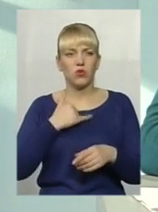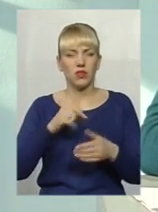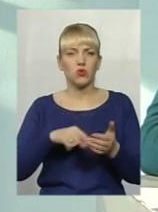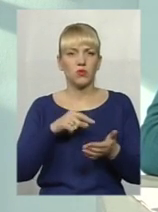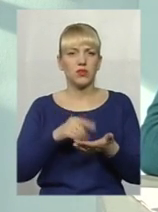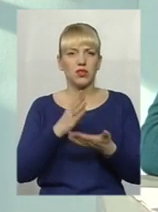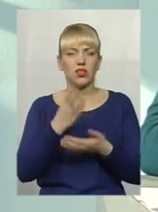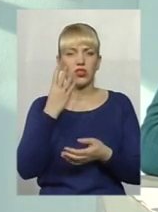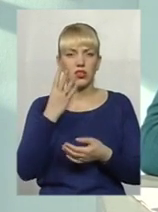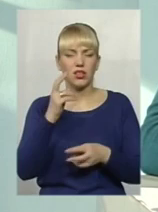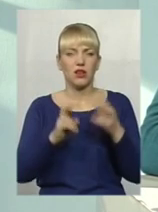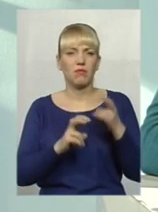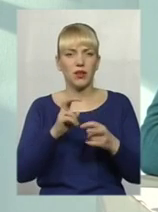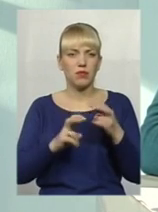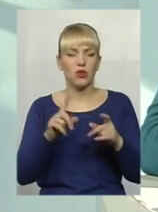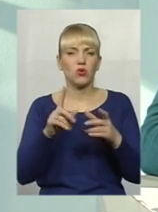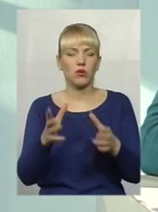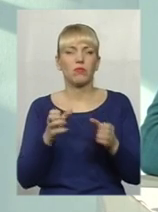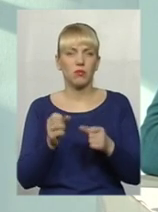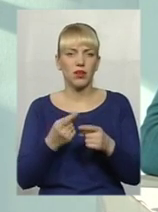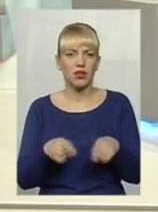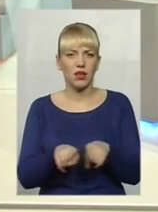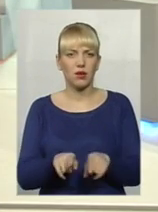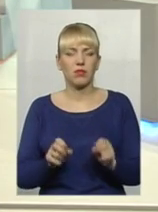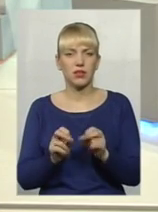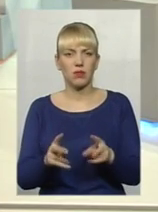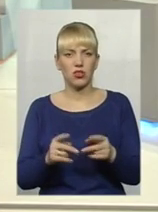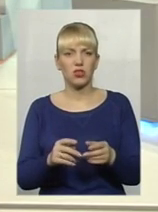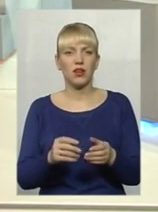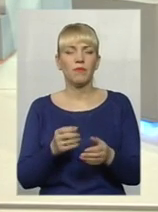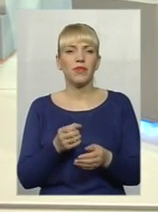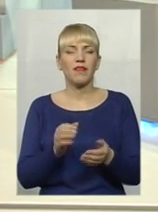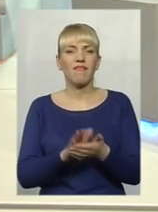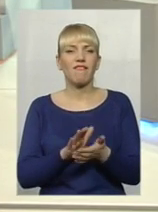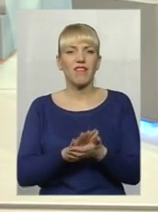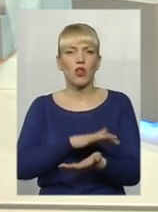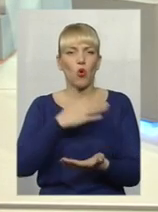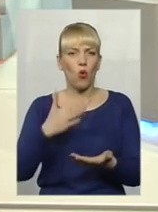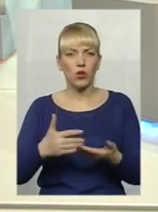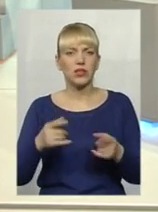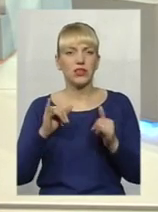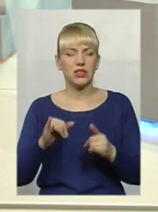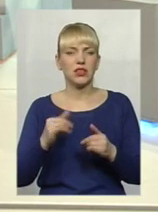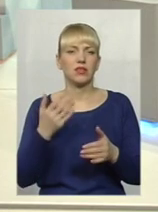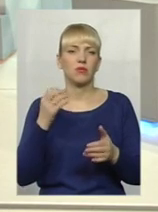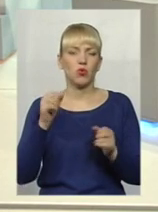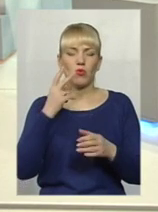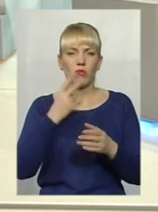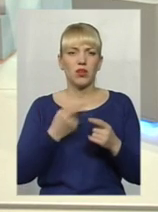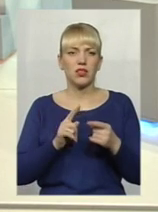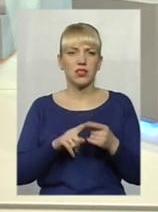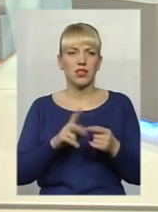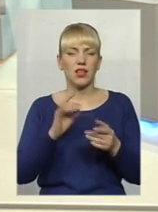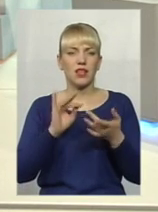4-5 підприємств, верніше філії, які приймають такі небезпечні відходи, і можна побачити, де вони працюють. Це на